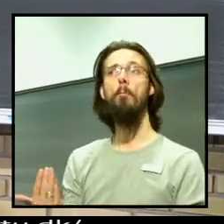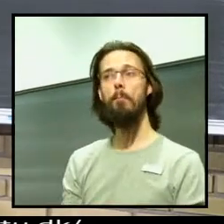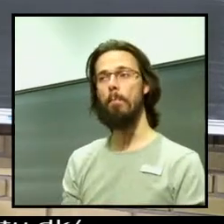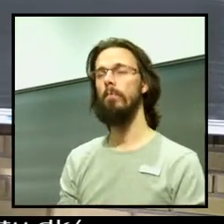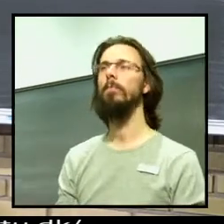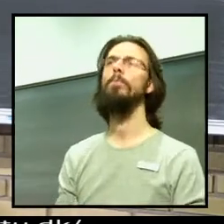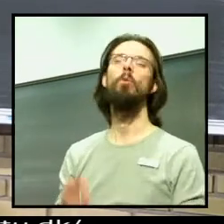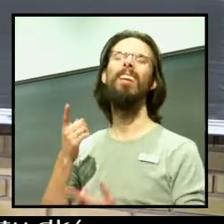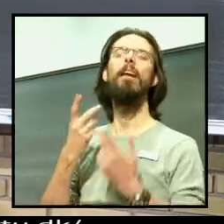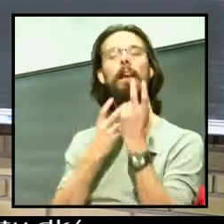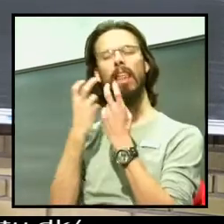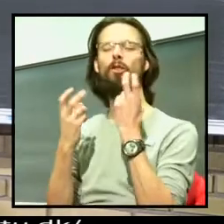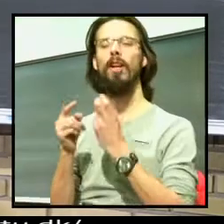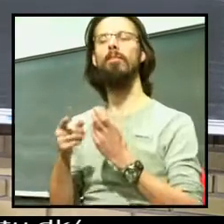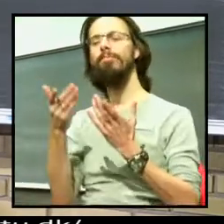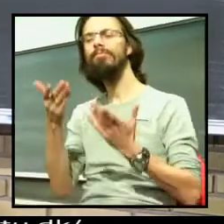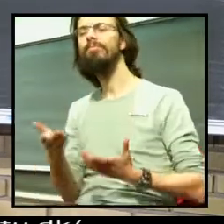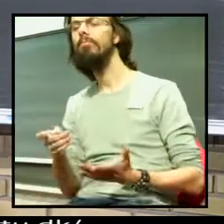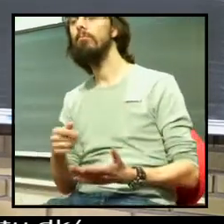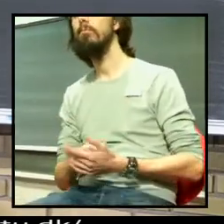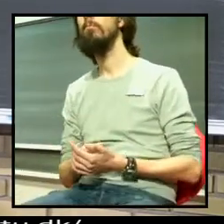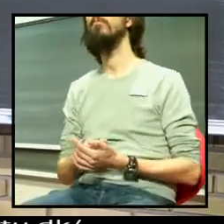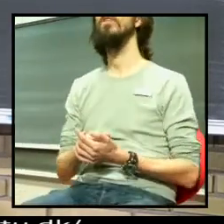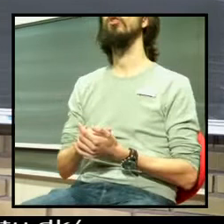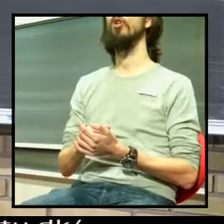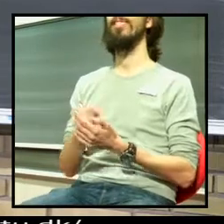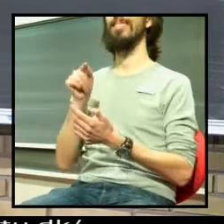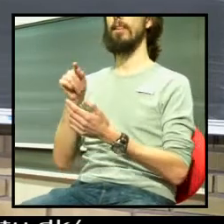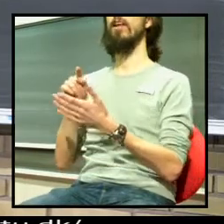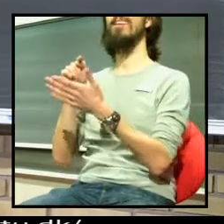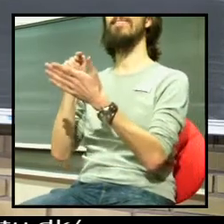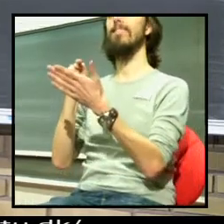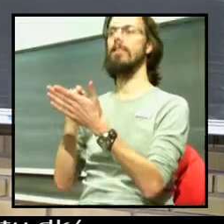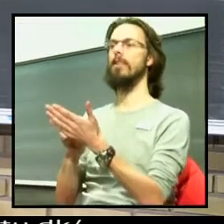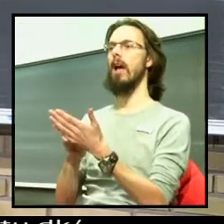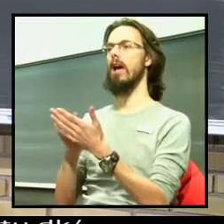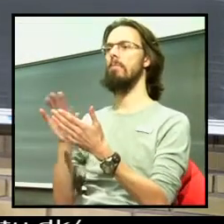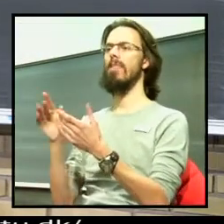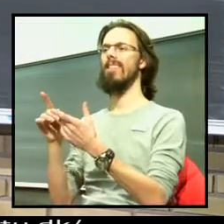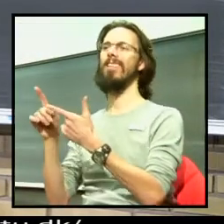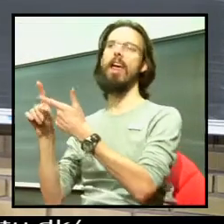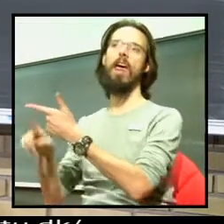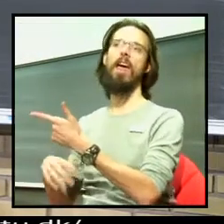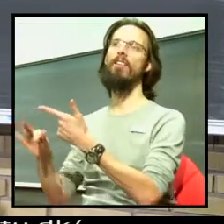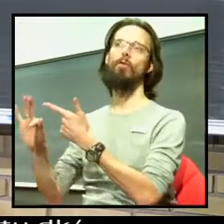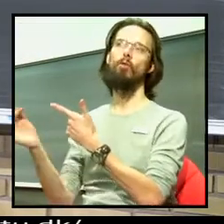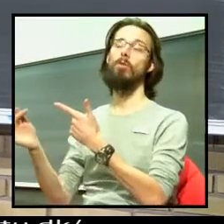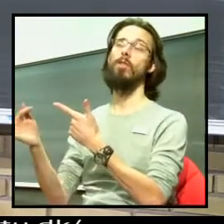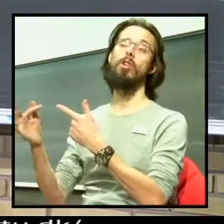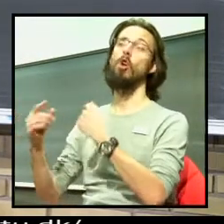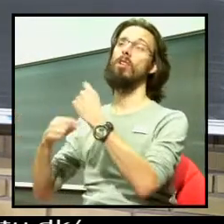som man leder efter. Så ganger man den muligvis med en eller anden funktion, en kontinuert